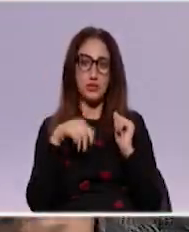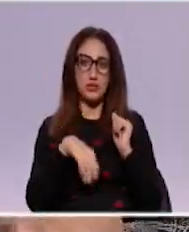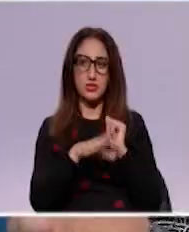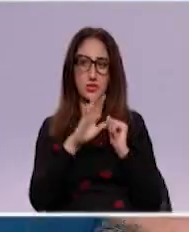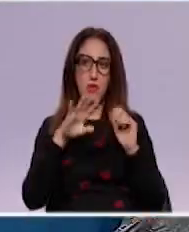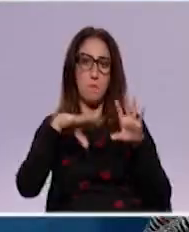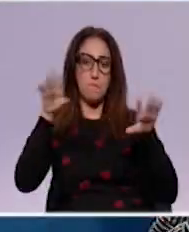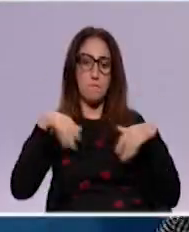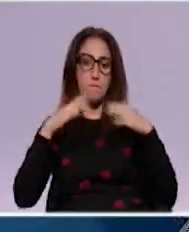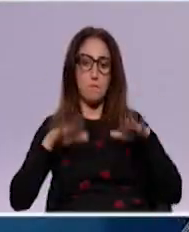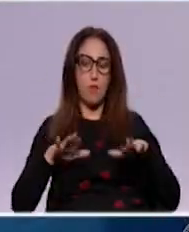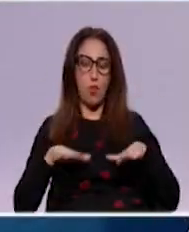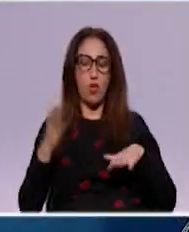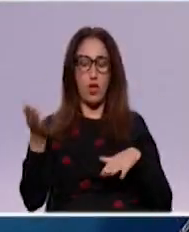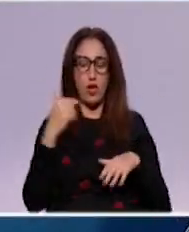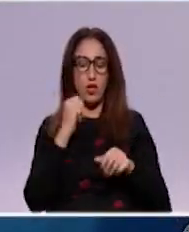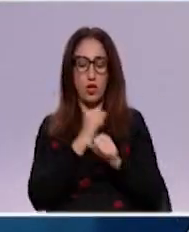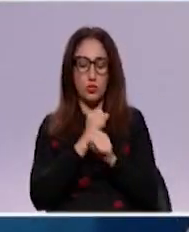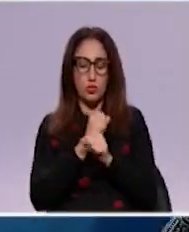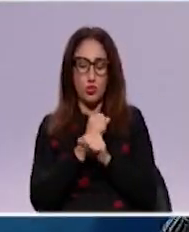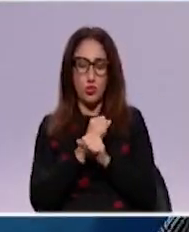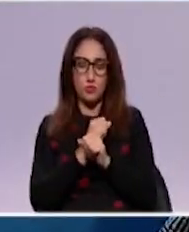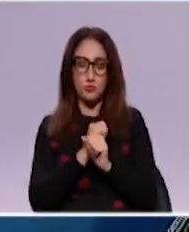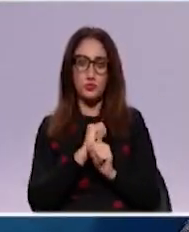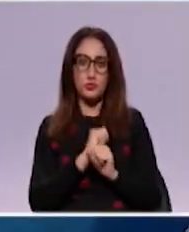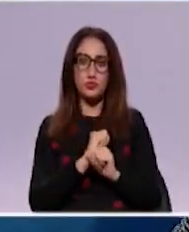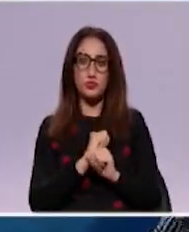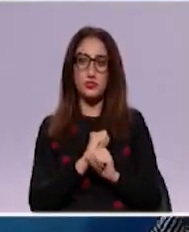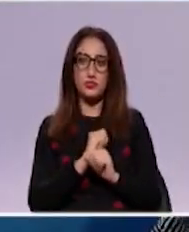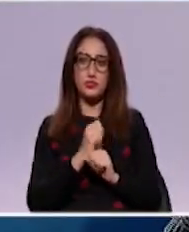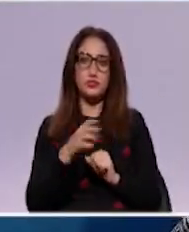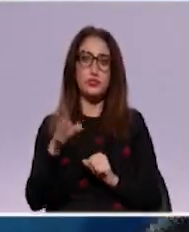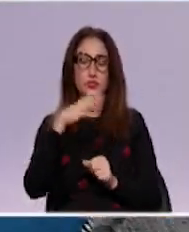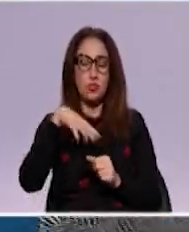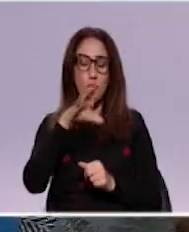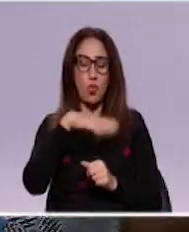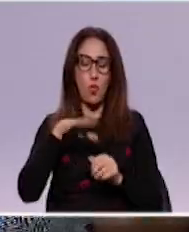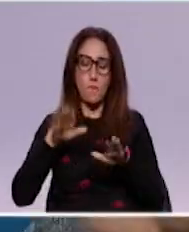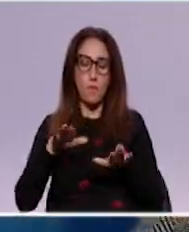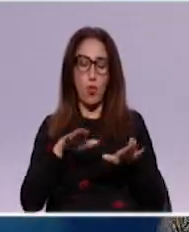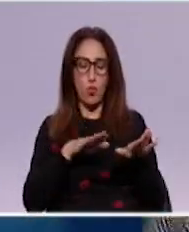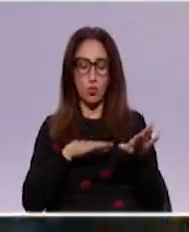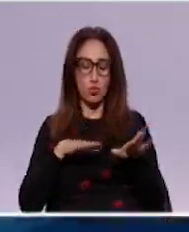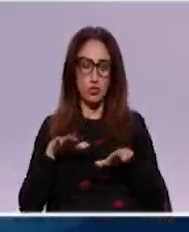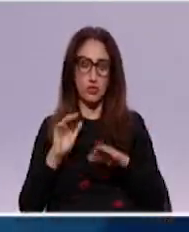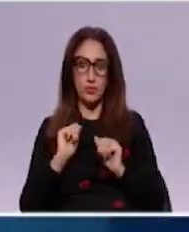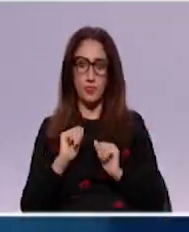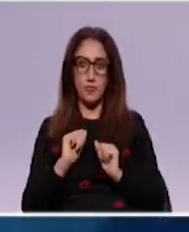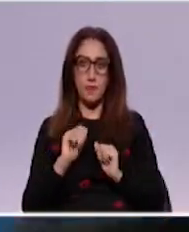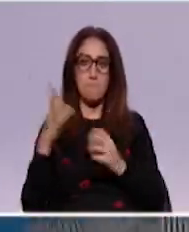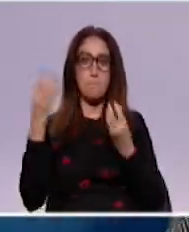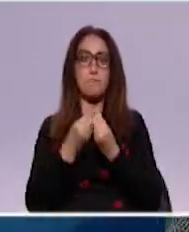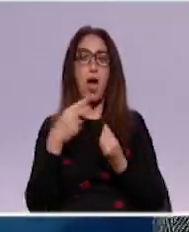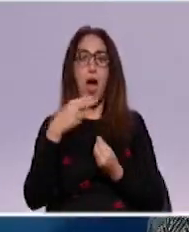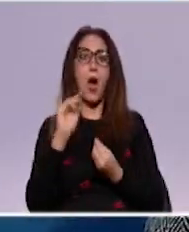والفرقه كلها موجوده، تحسين يلمز، ايمان يونس، ممدوح قاسم، هاني الازهري، كلهم موجودين ومعاهم